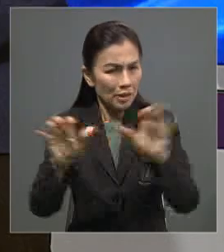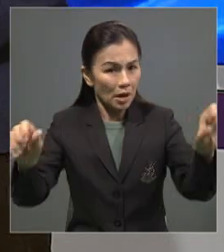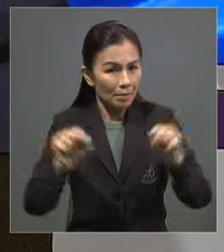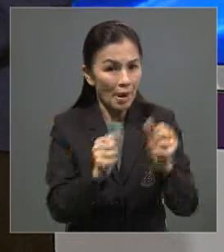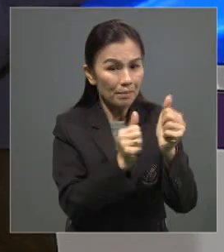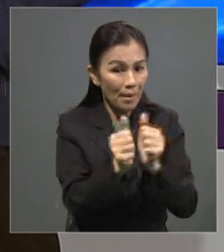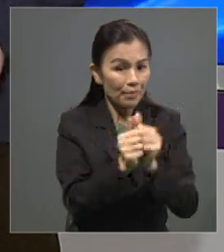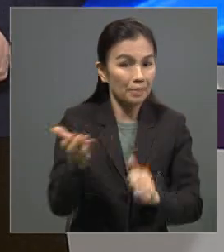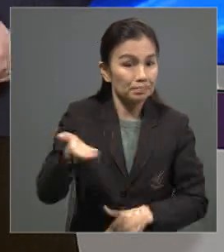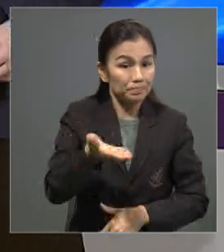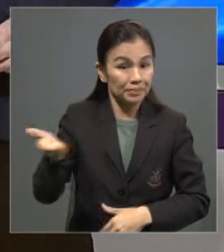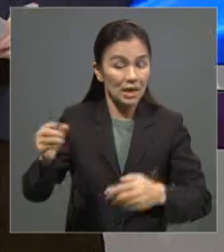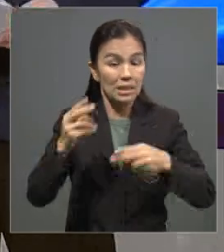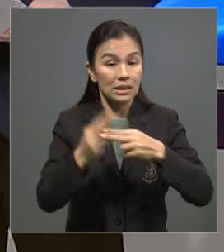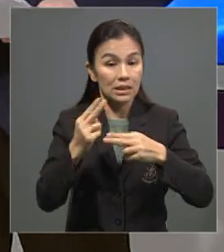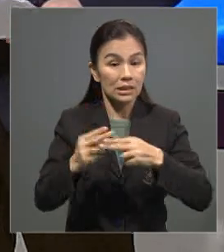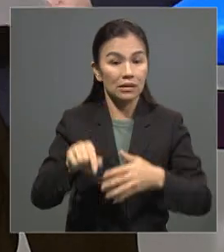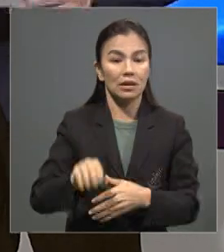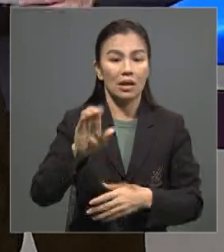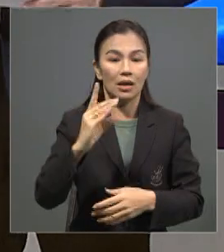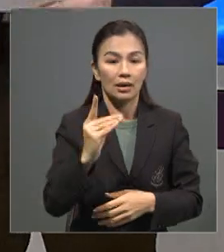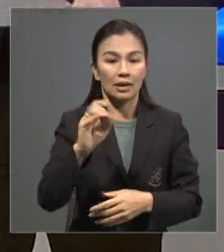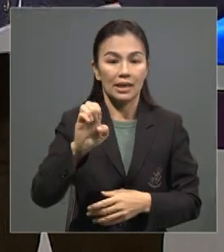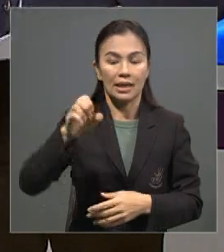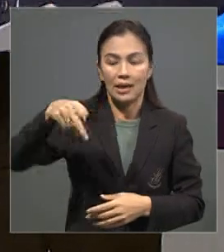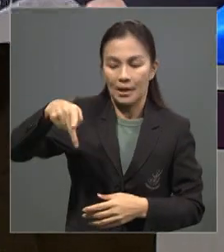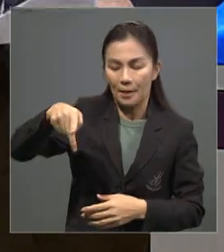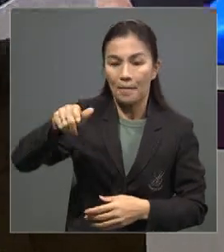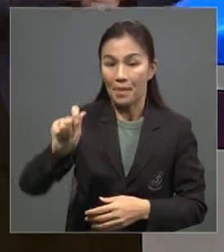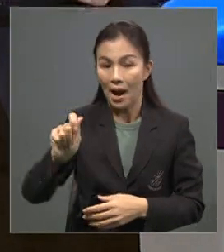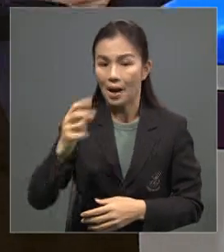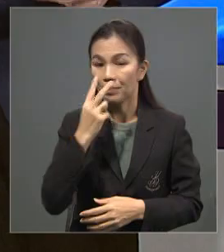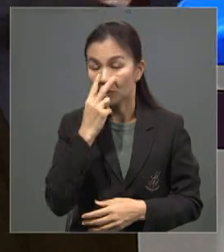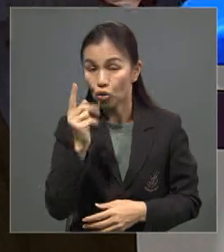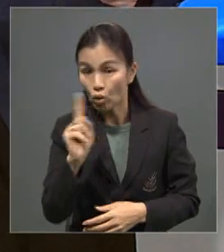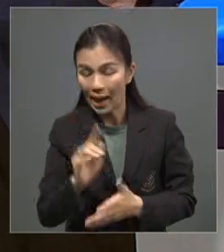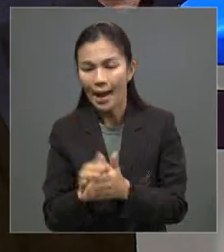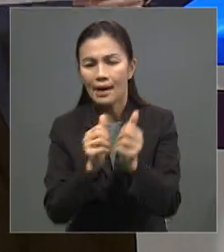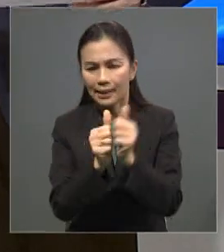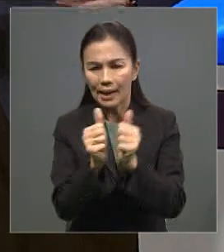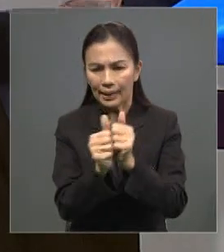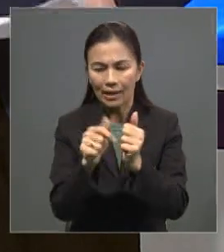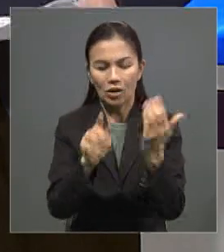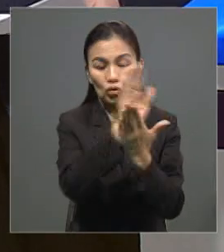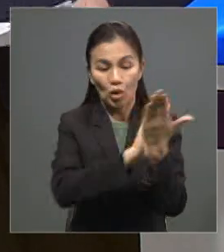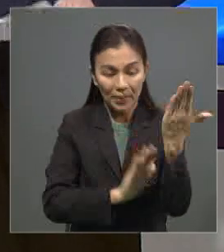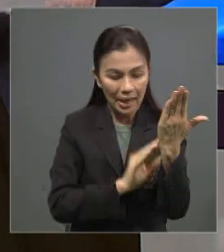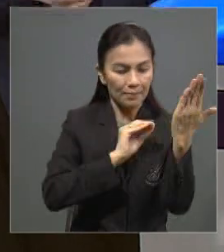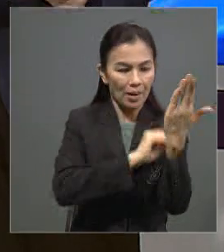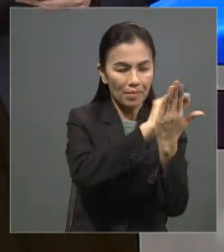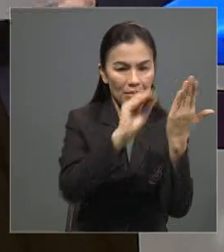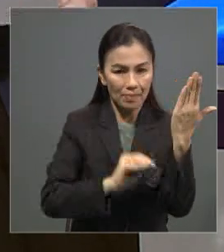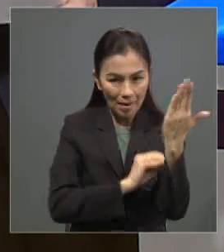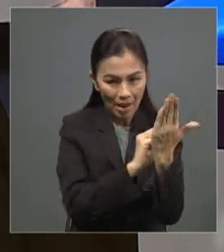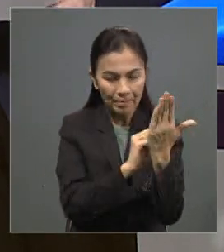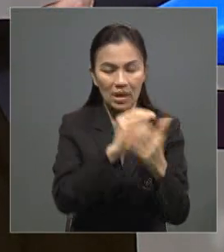Tournament eSportจะเป็นทัวร์นาเมนต์เกมที่ใหญ่ที่สุดของประเทศนะครับจัดแข่งกระจายในหลายจังหวัดทั่วไทยตั้งแต่ช่วง